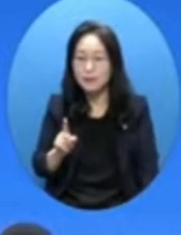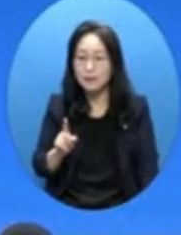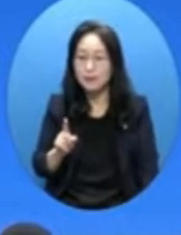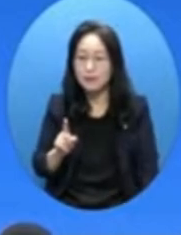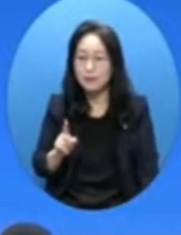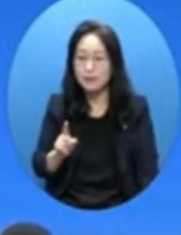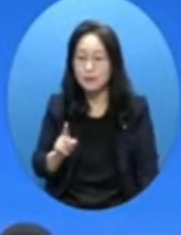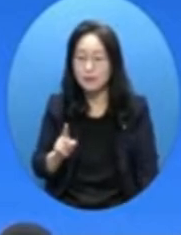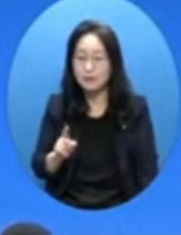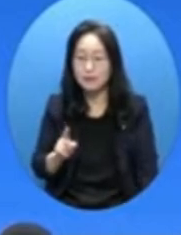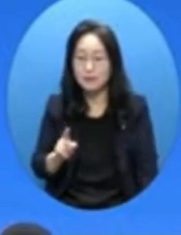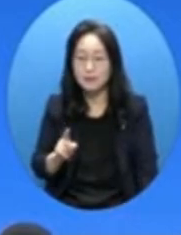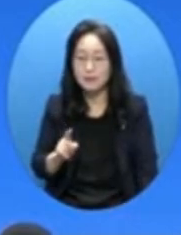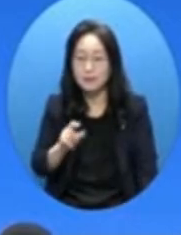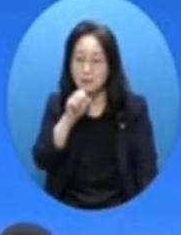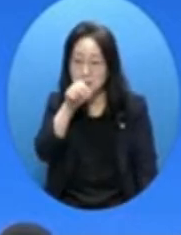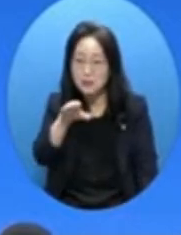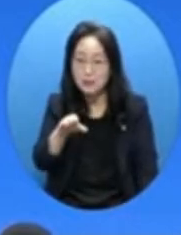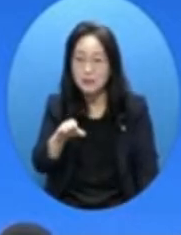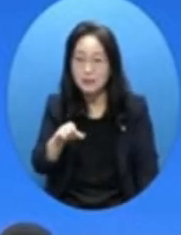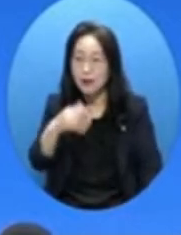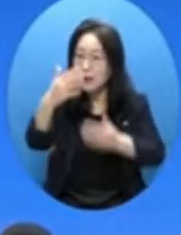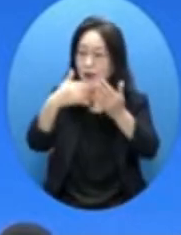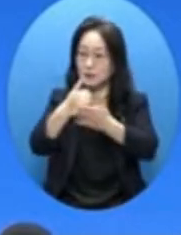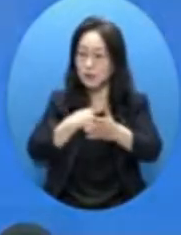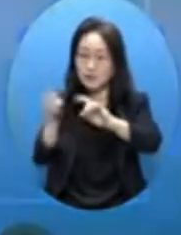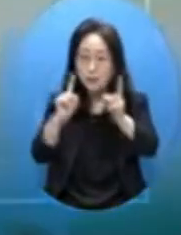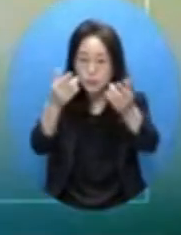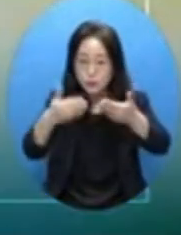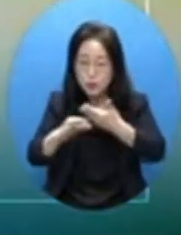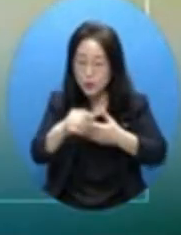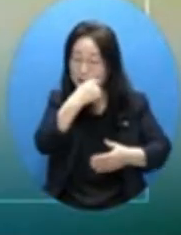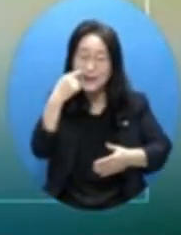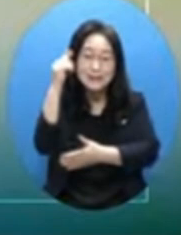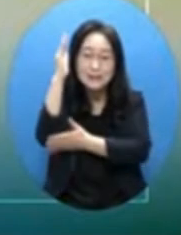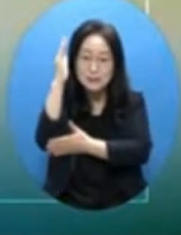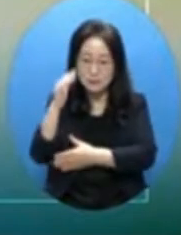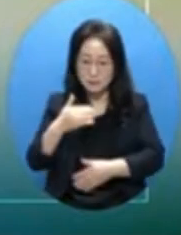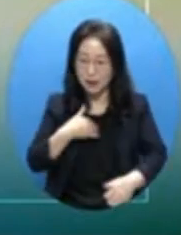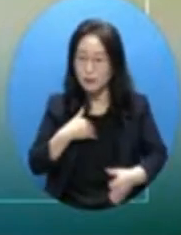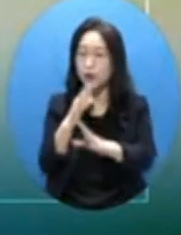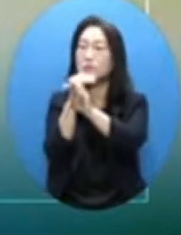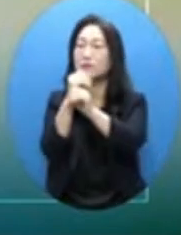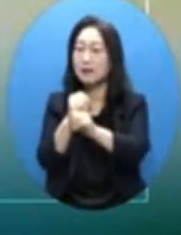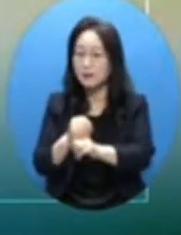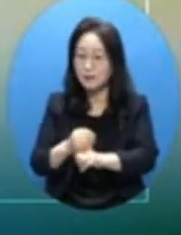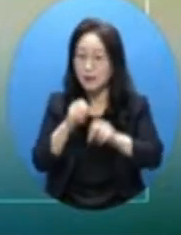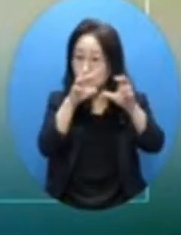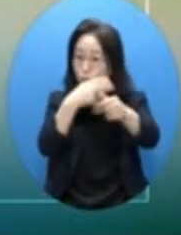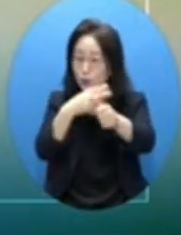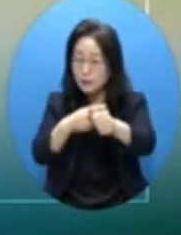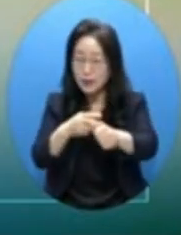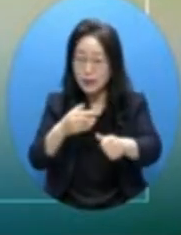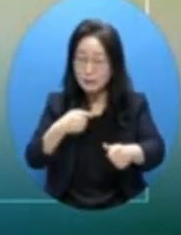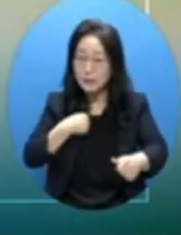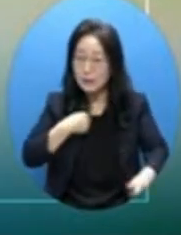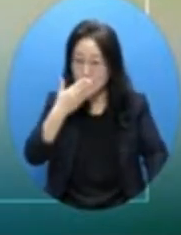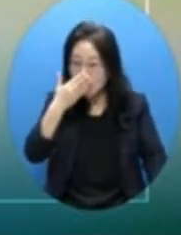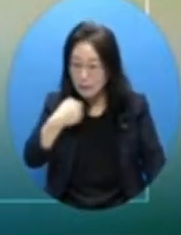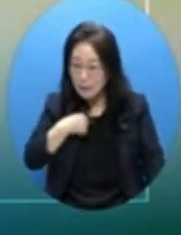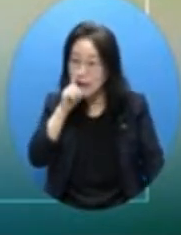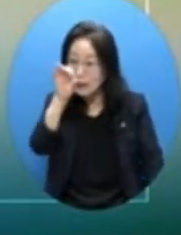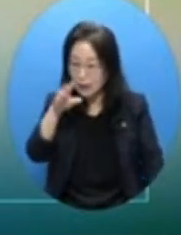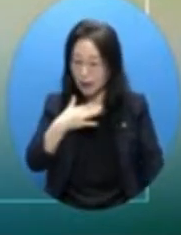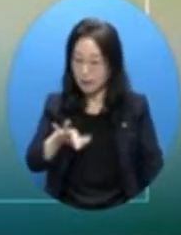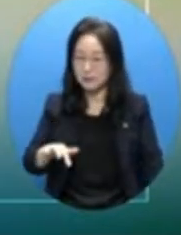이렇게 얘기를 했습니다. 하나님 저를 살려주시면 간증한다고 했지 제가 언제 선교사 된다고 한다고 했어요.